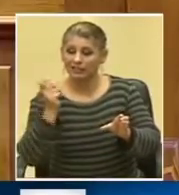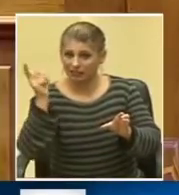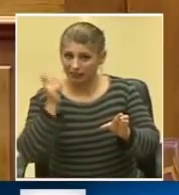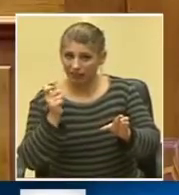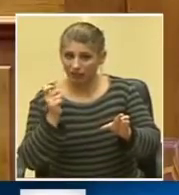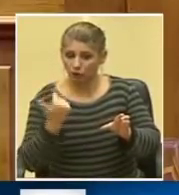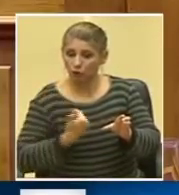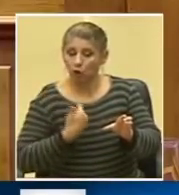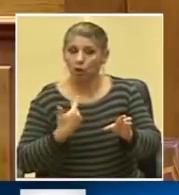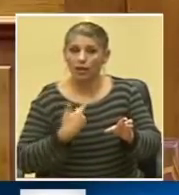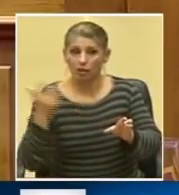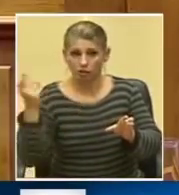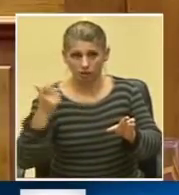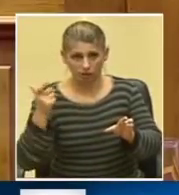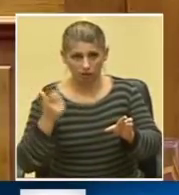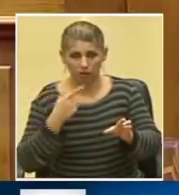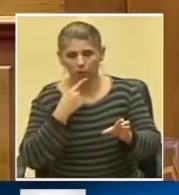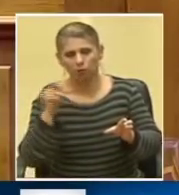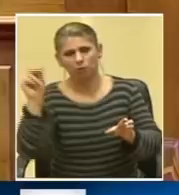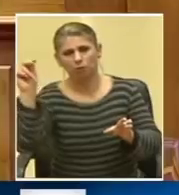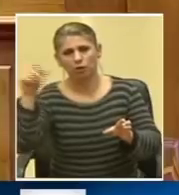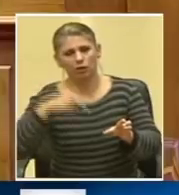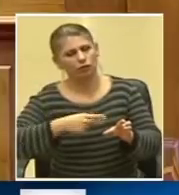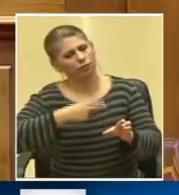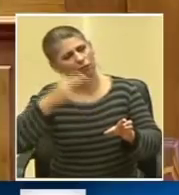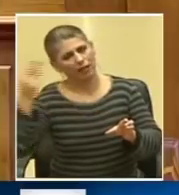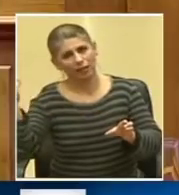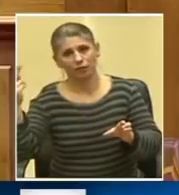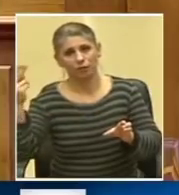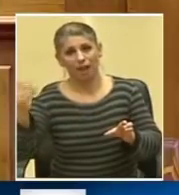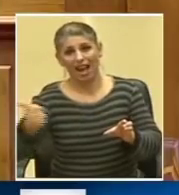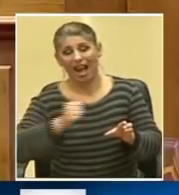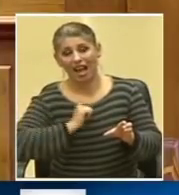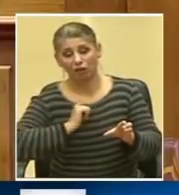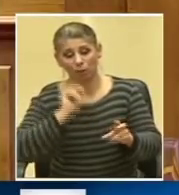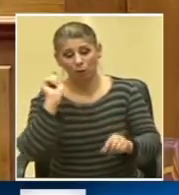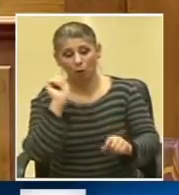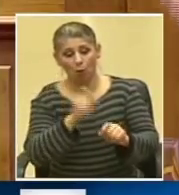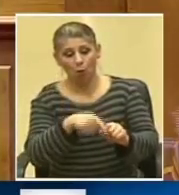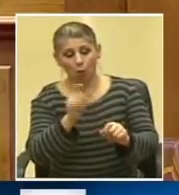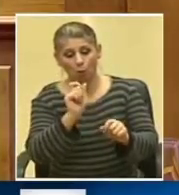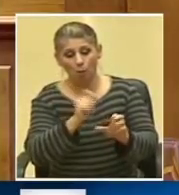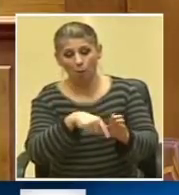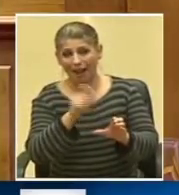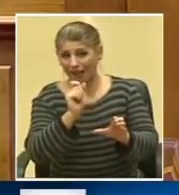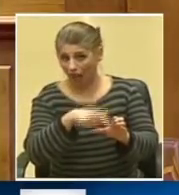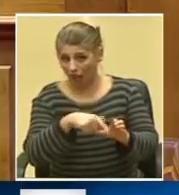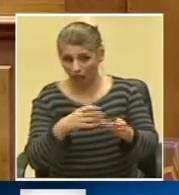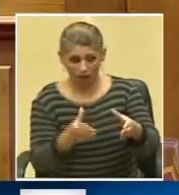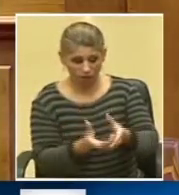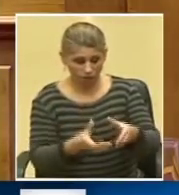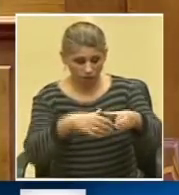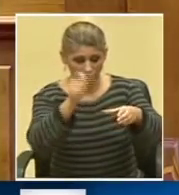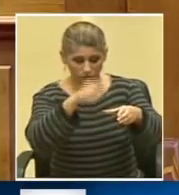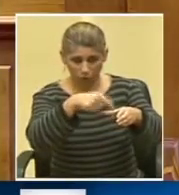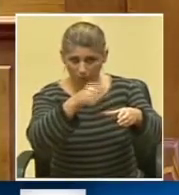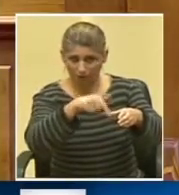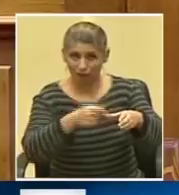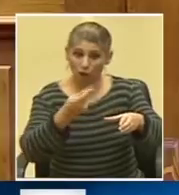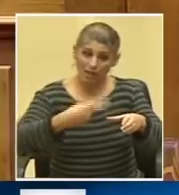νέων συνταξιούχων που τους υπόσχεται αυτό το περίφημο ατομικό κουμπαρά που τάχα θα τους φέρει υπεραποδόσεις σαν